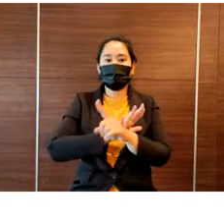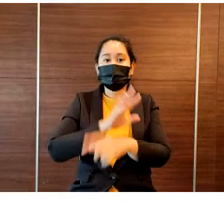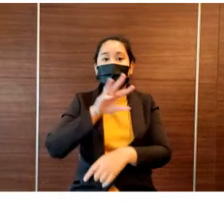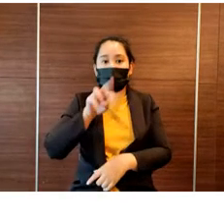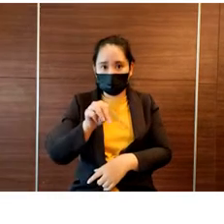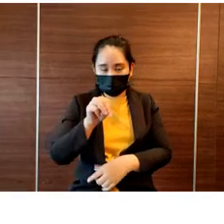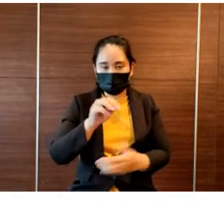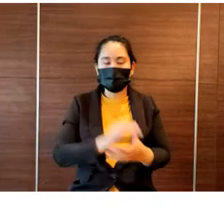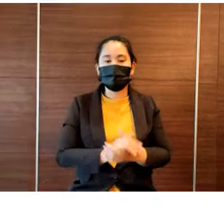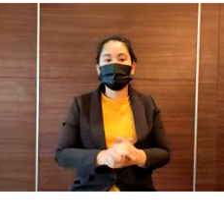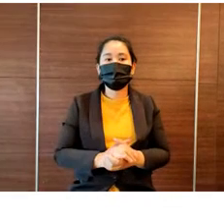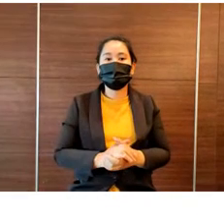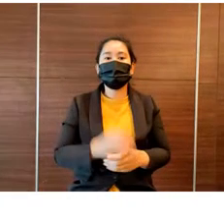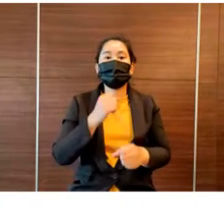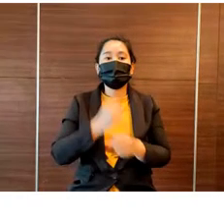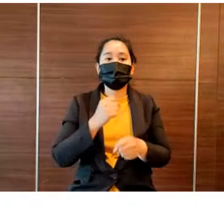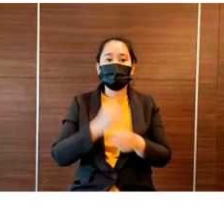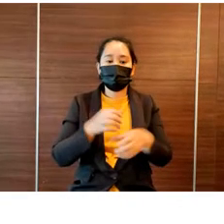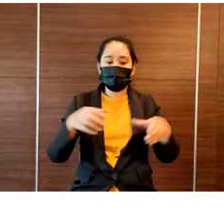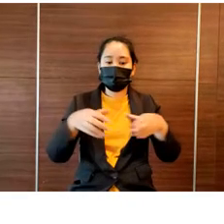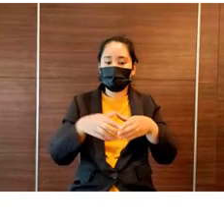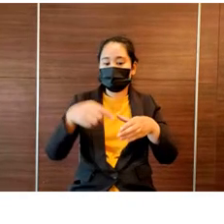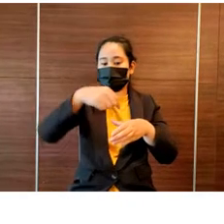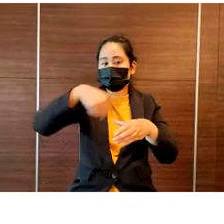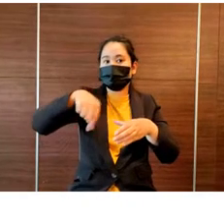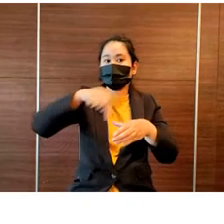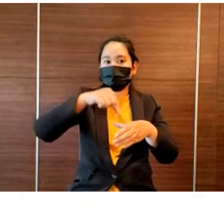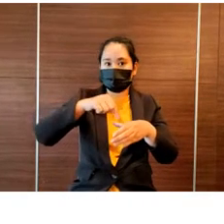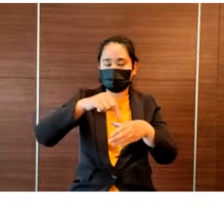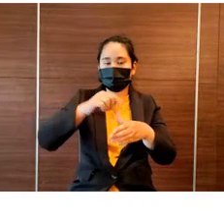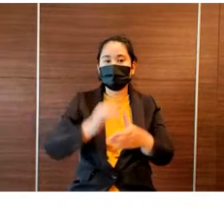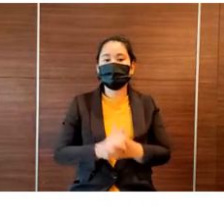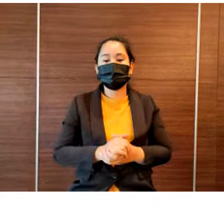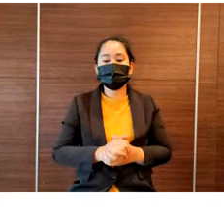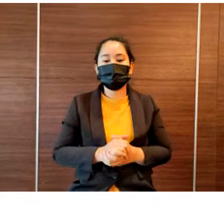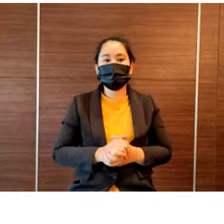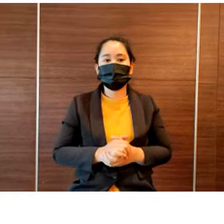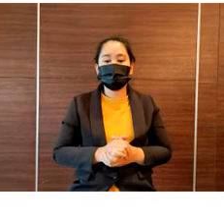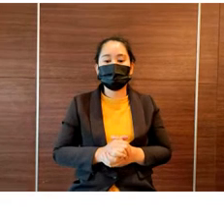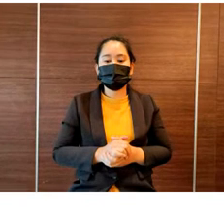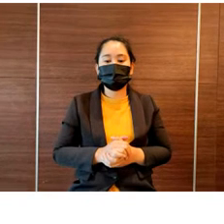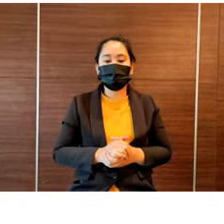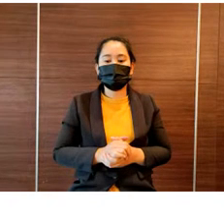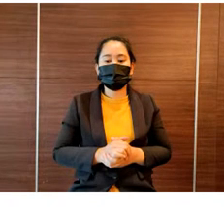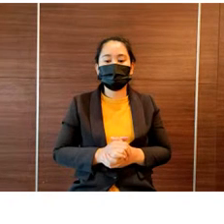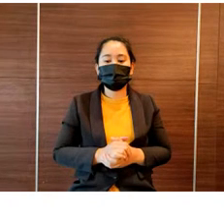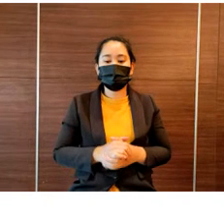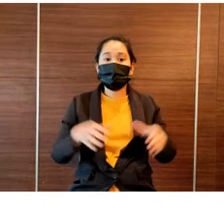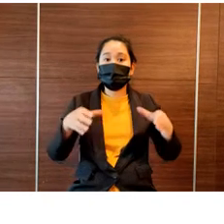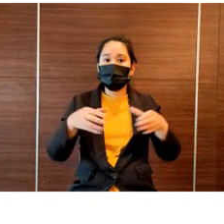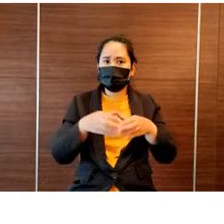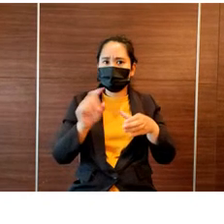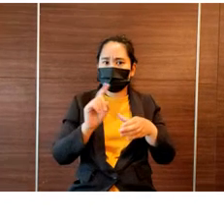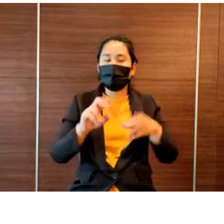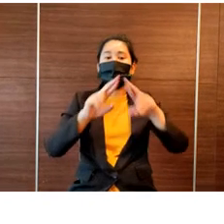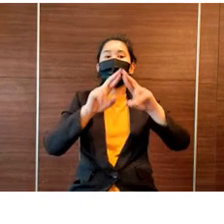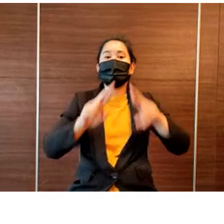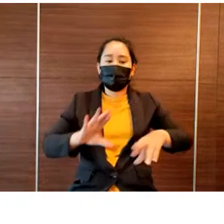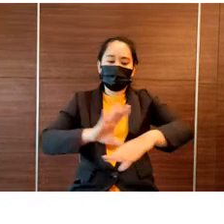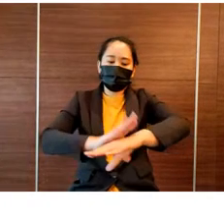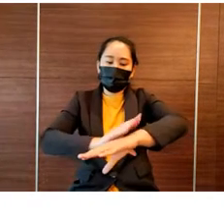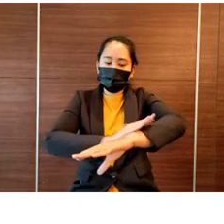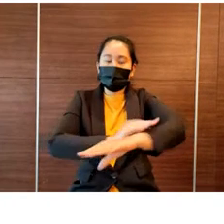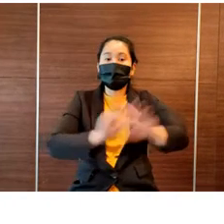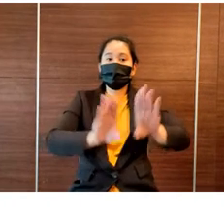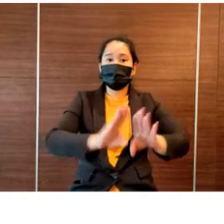ะครับจากครับ Bangkok Social Club and Sauna ครับเราเป็นซาวน่านะครับเปิดใหม่2ปีนะครับผ